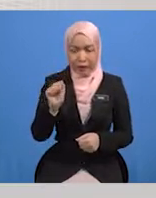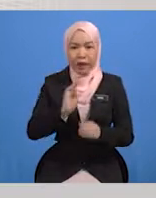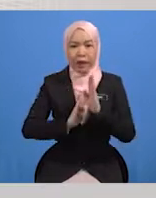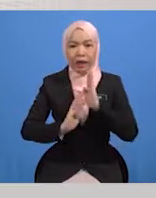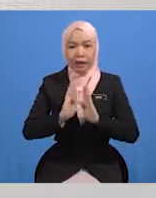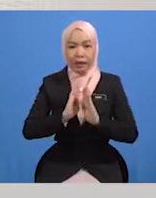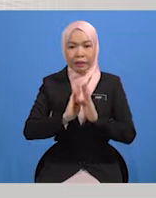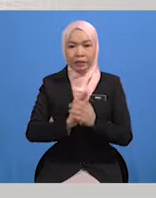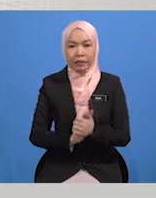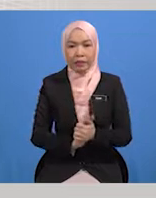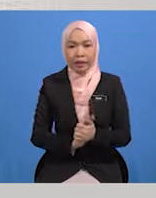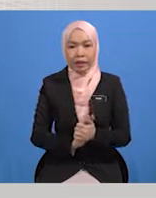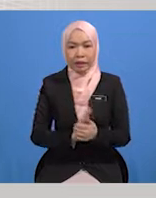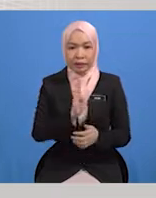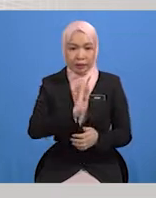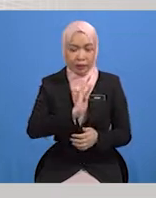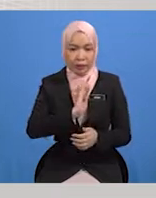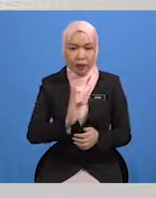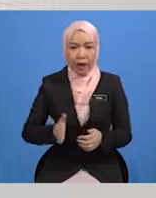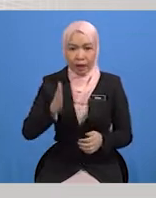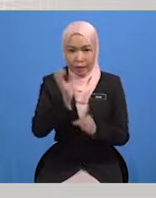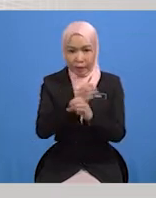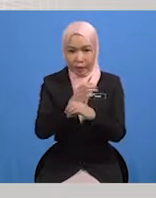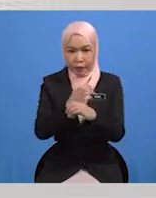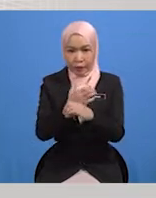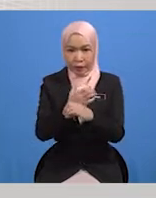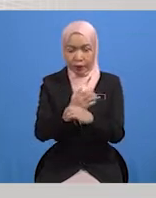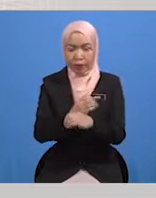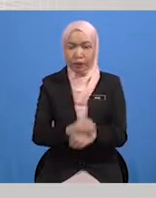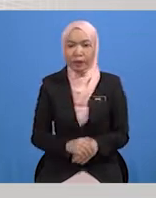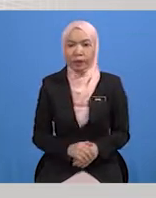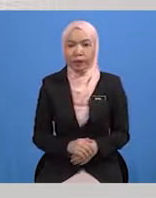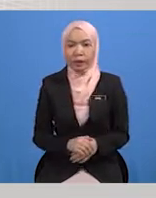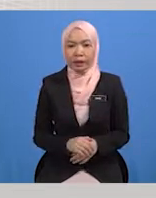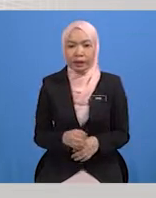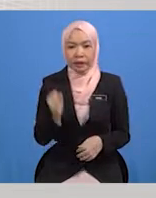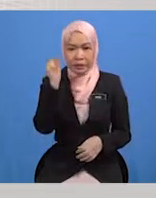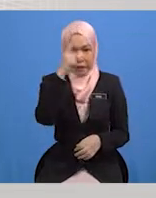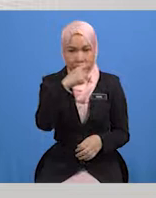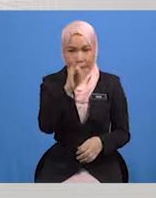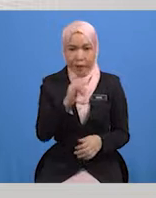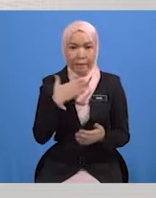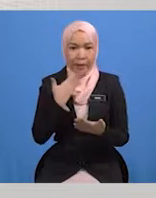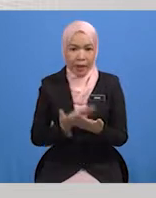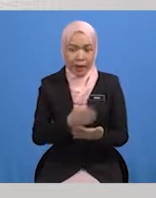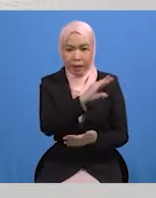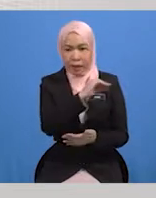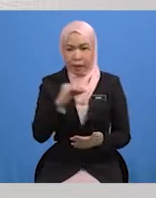membentuk budi pekerti yang mulia dan amat disenangi oleh orang lain.